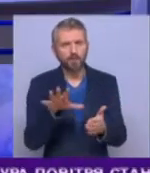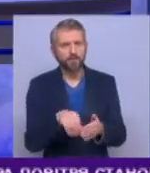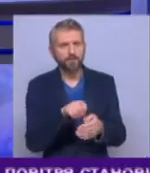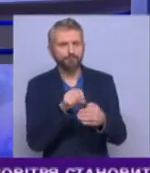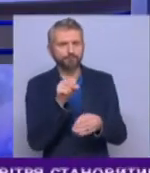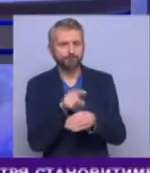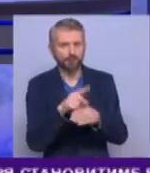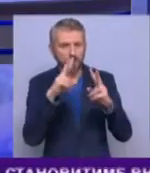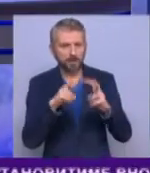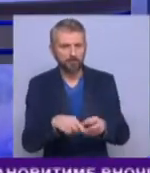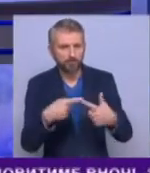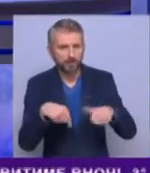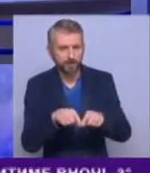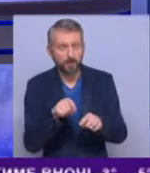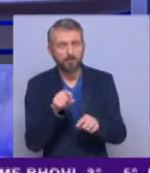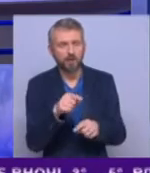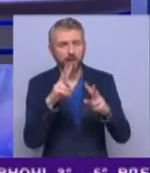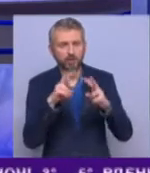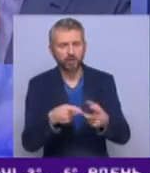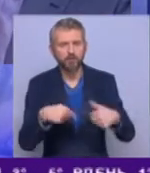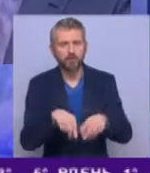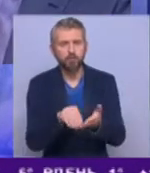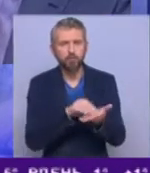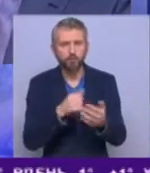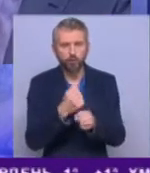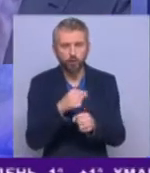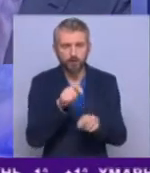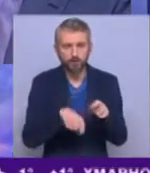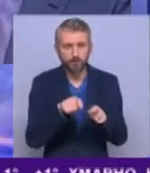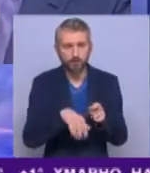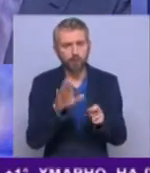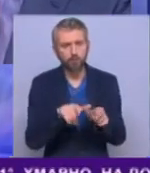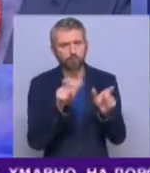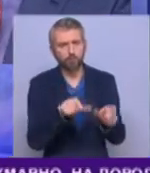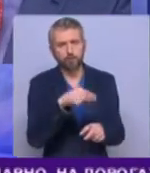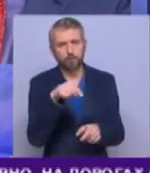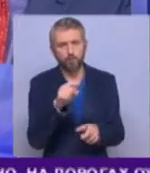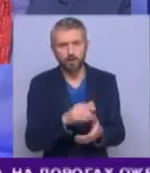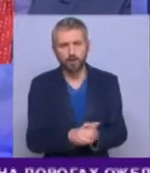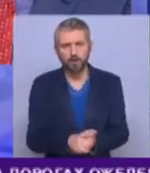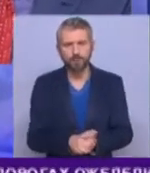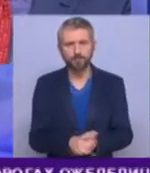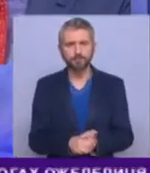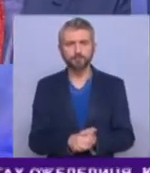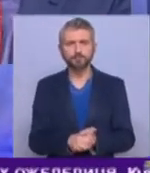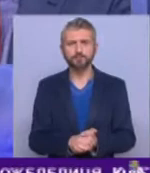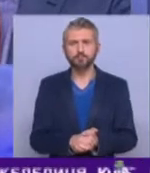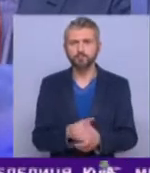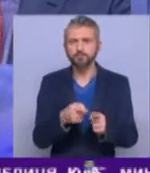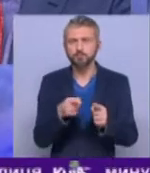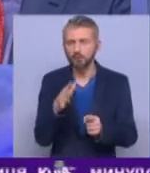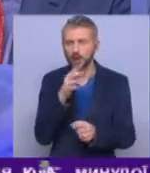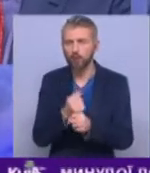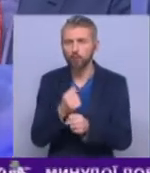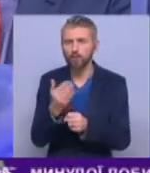відділ. Аналітичний відділ повторно робить перевірку і тоді ставить на блокування номер. Тобто, за час от роботи